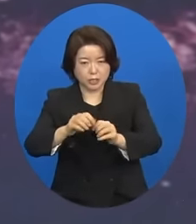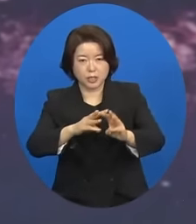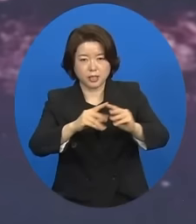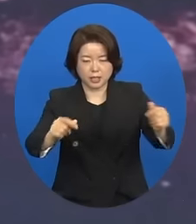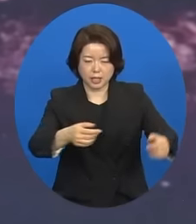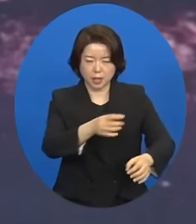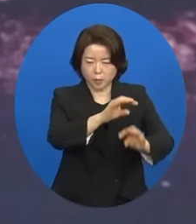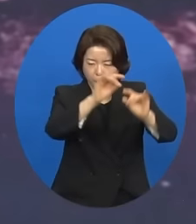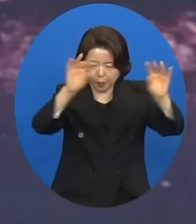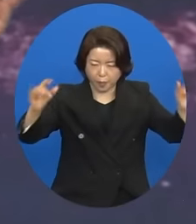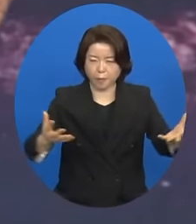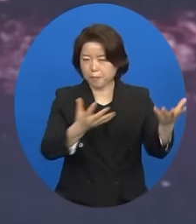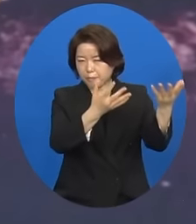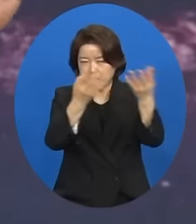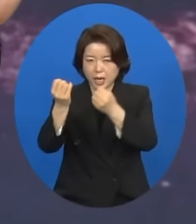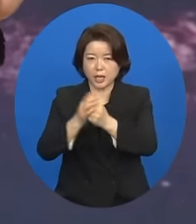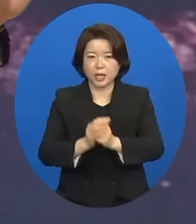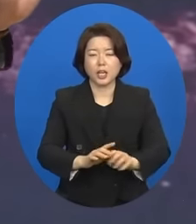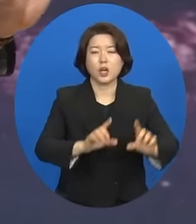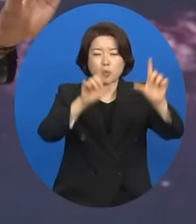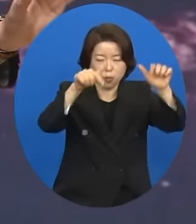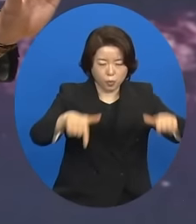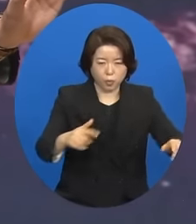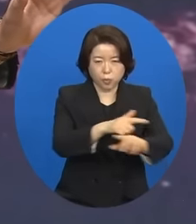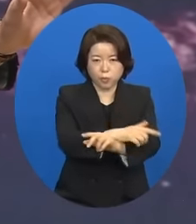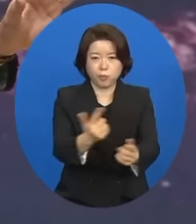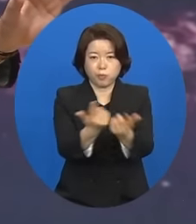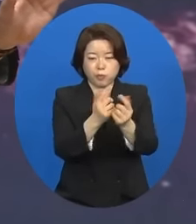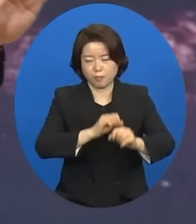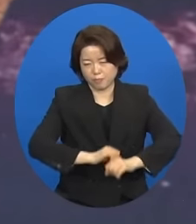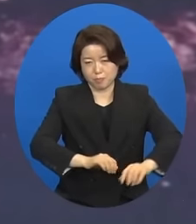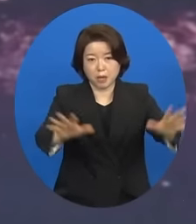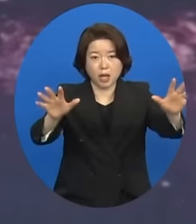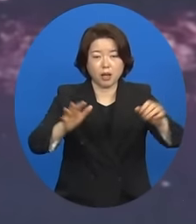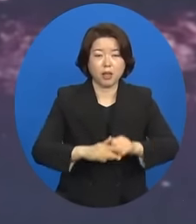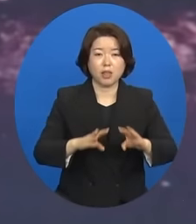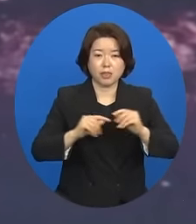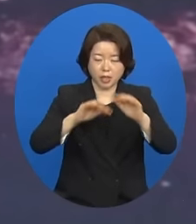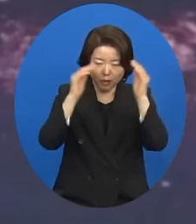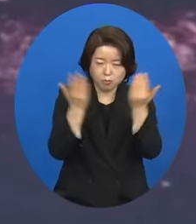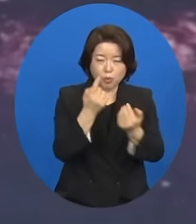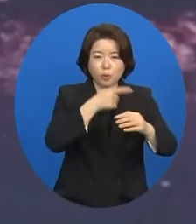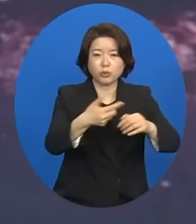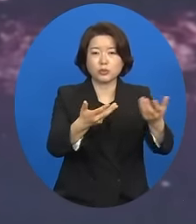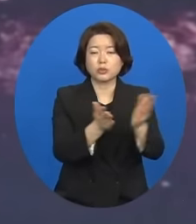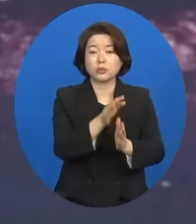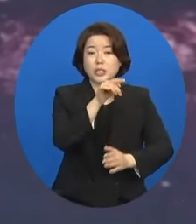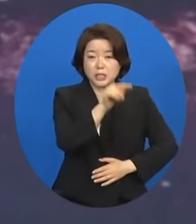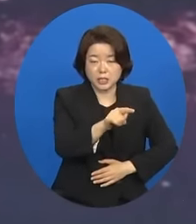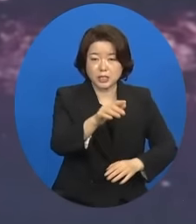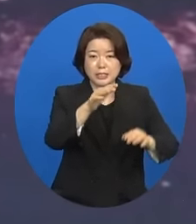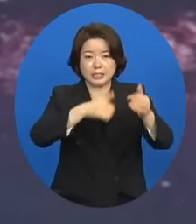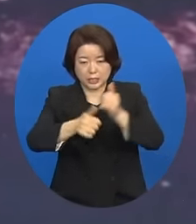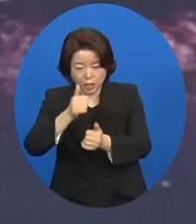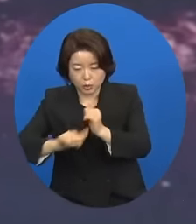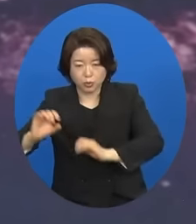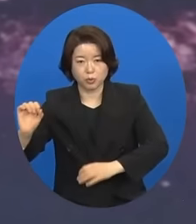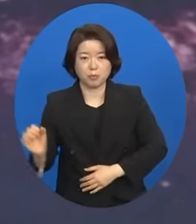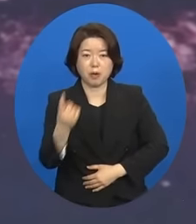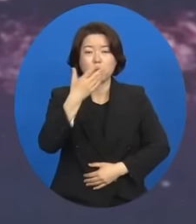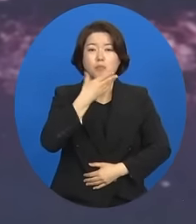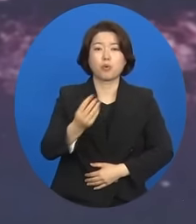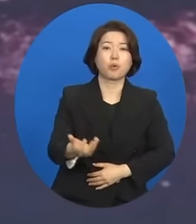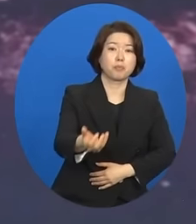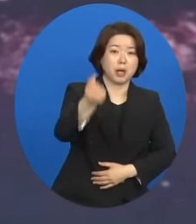내가 서쪽과 동쪽과 북쪽과 남쪽으로 퍼져 나갈지며 땅의 모든 족속이 너와 내 자손으로 말미암아 복을